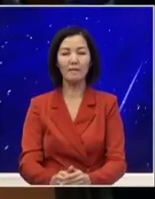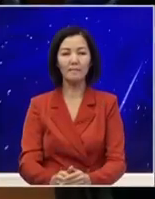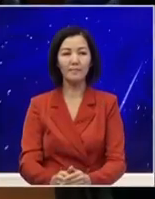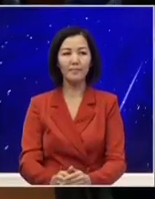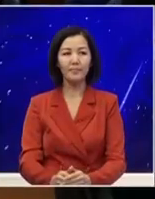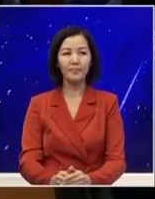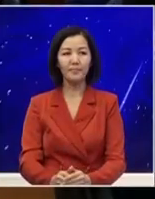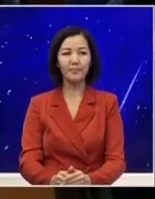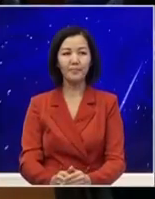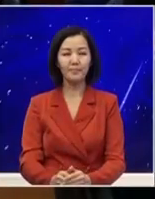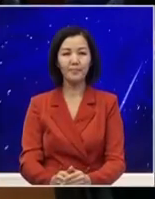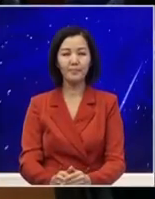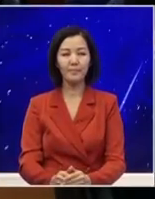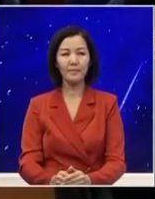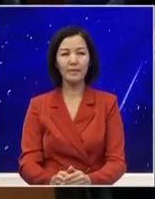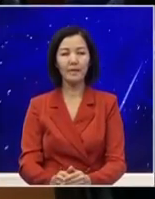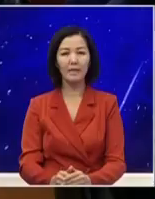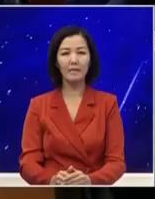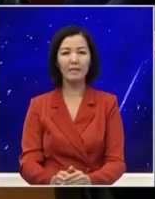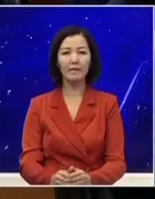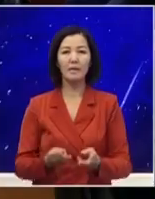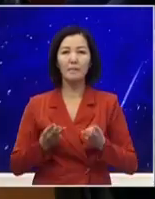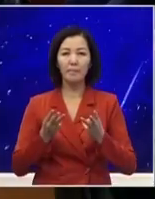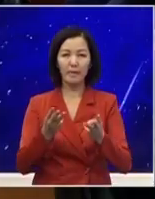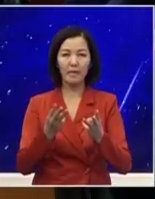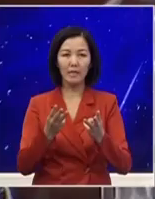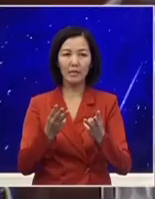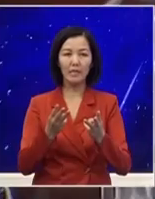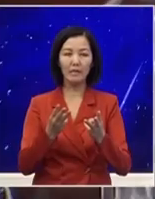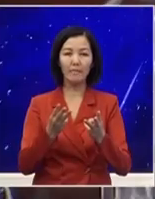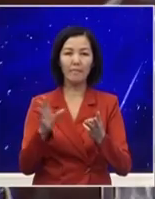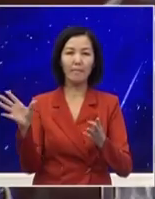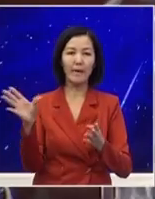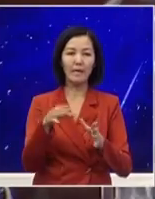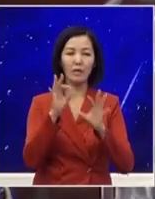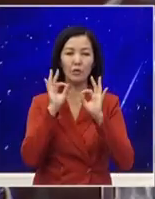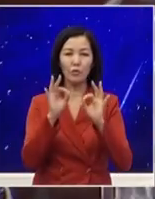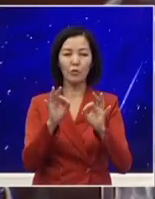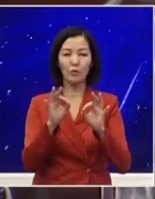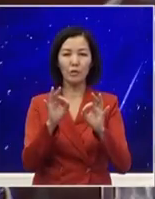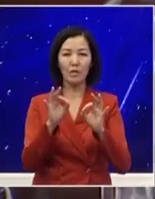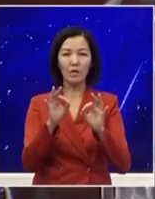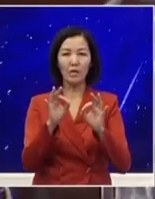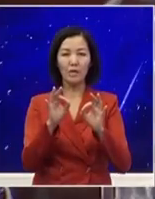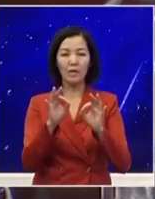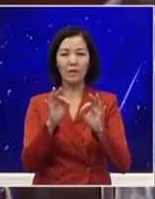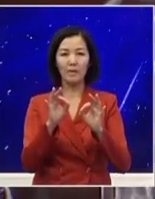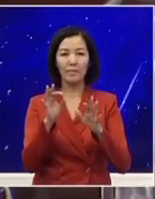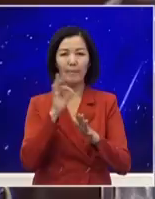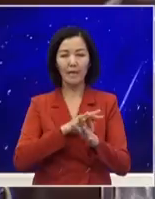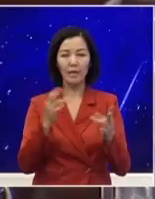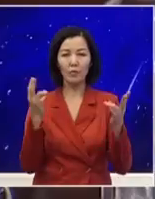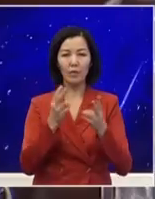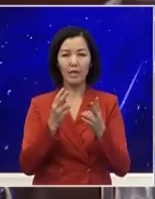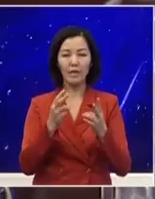Өрт негізінің электр жабдықтармен пеш жүйесін дұрыс пайдаланбау салдарын шығады. Өңірлердің әкімдері